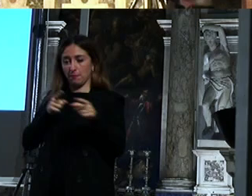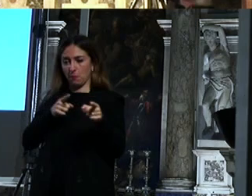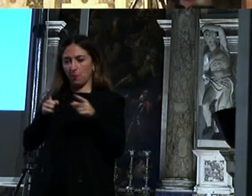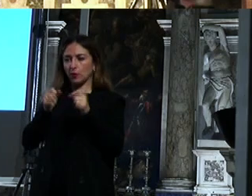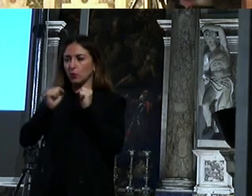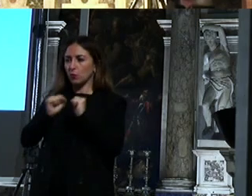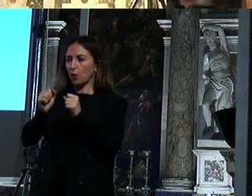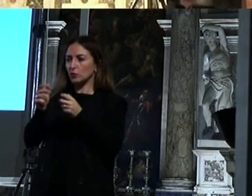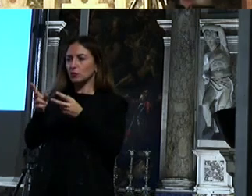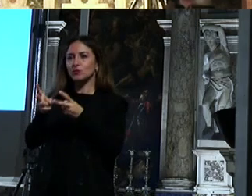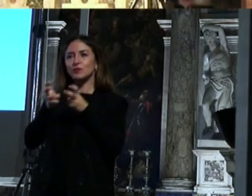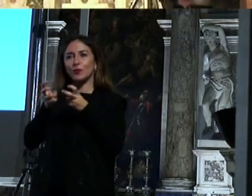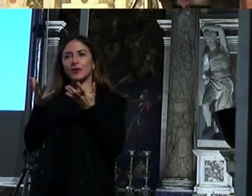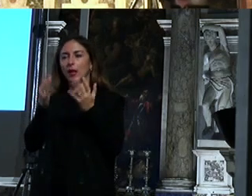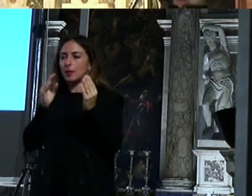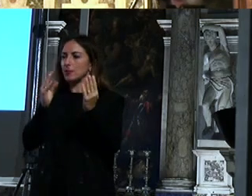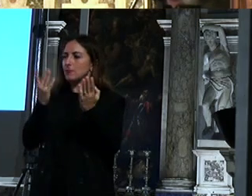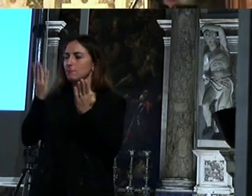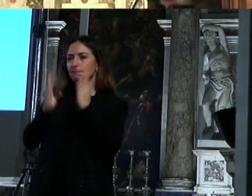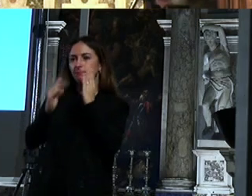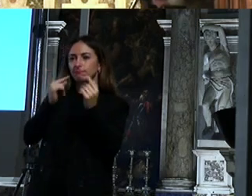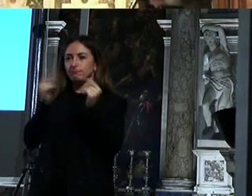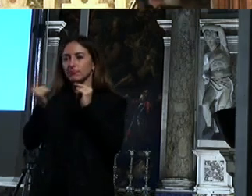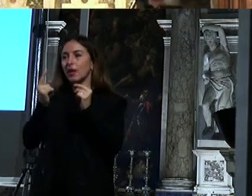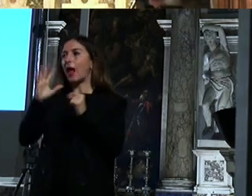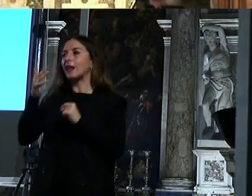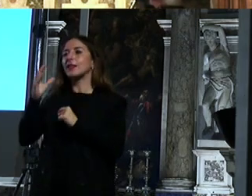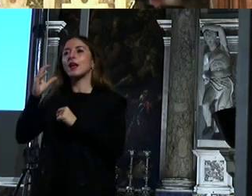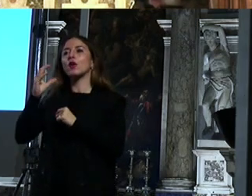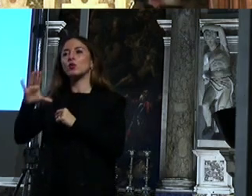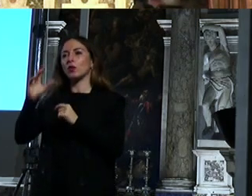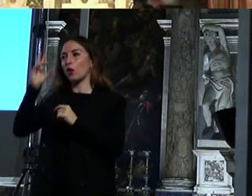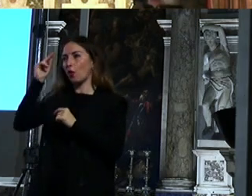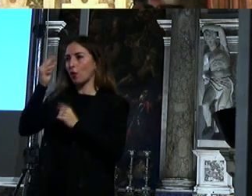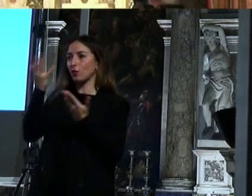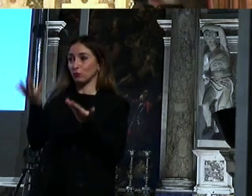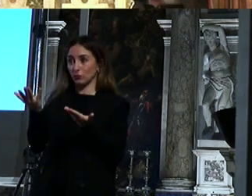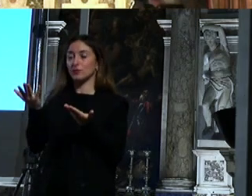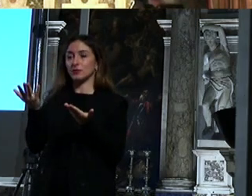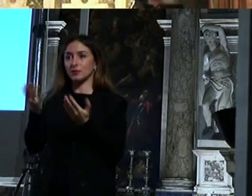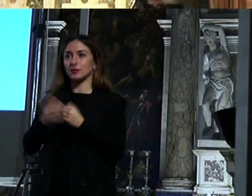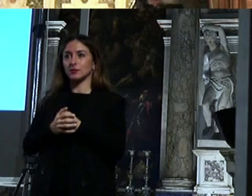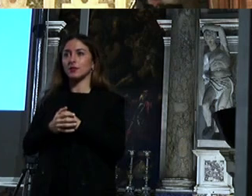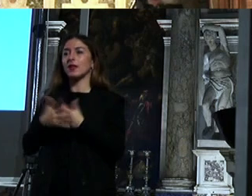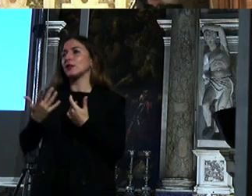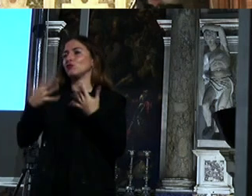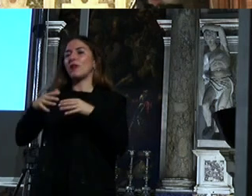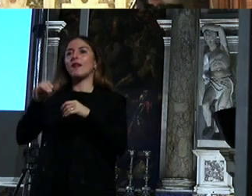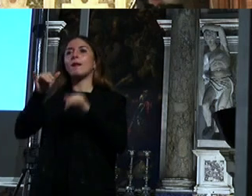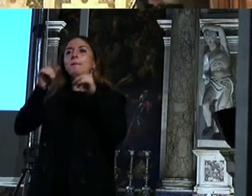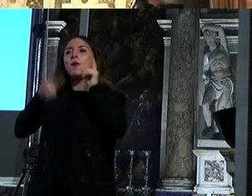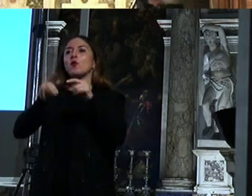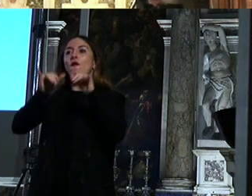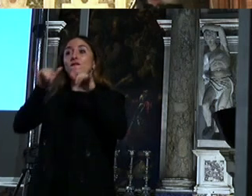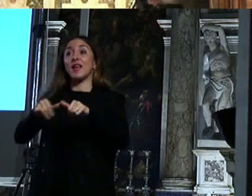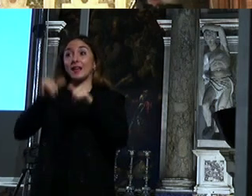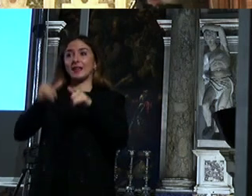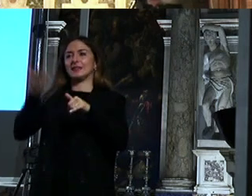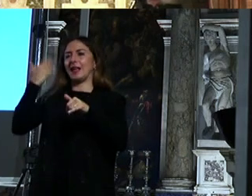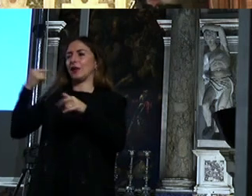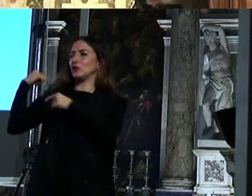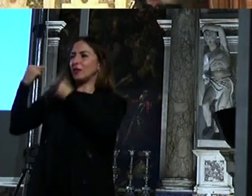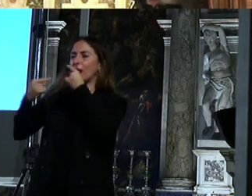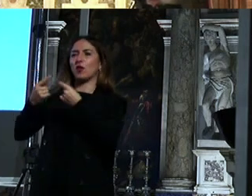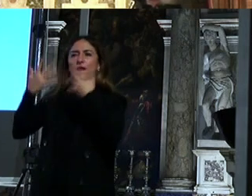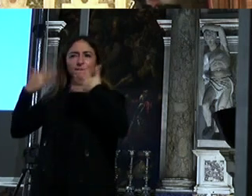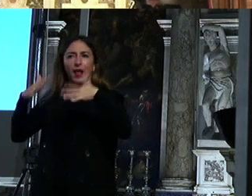confrontarci, possiamo conoscere altre culture. È quello che hanno fatto bene i veneziani per secoli, è quello che vorremmo fare anche noi